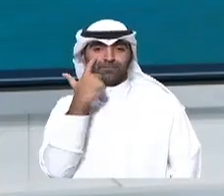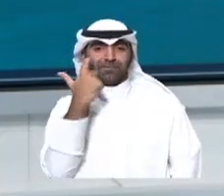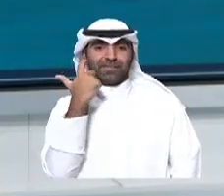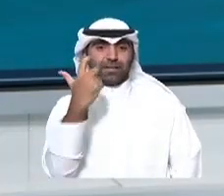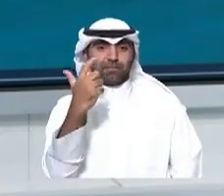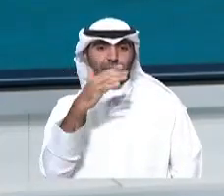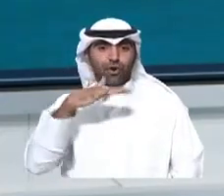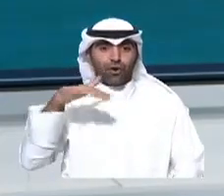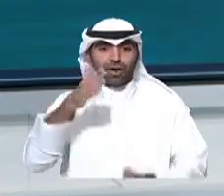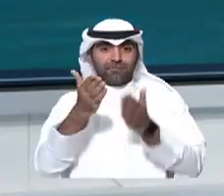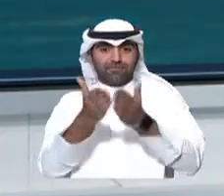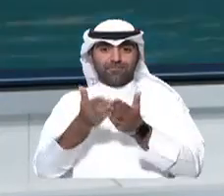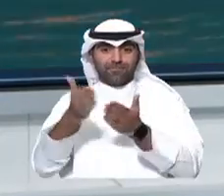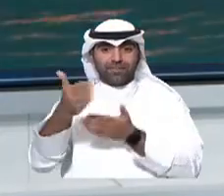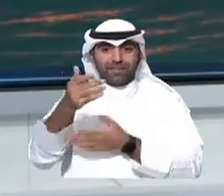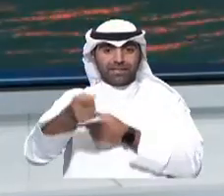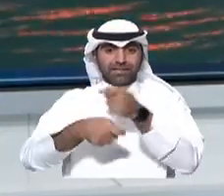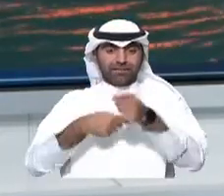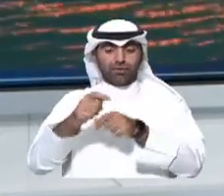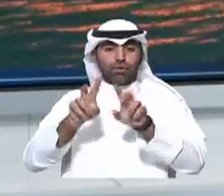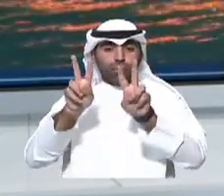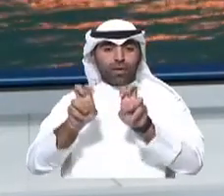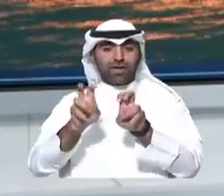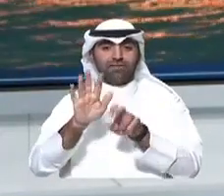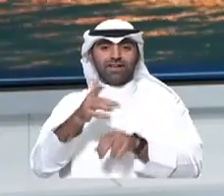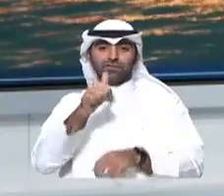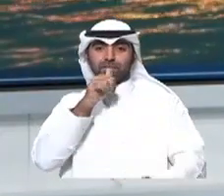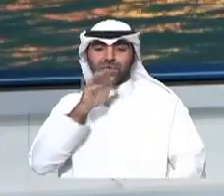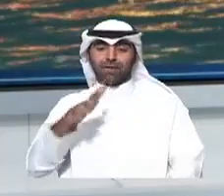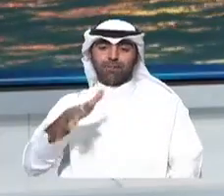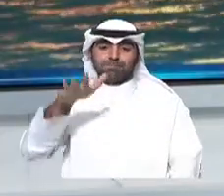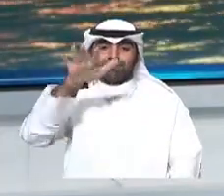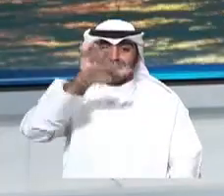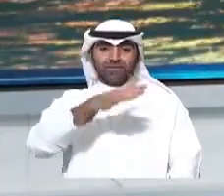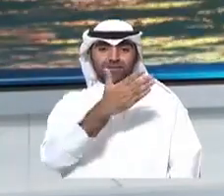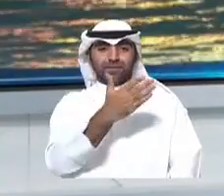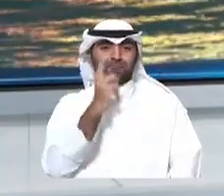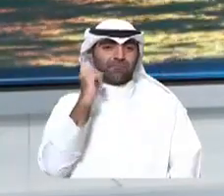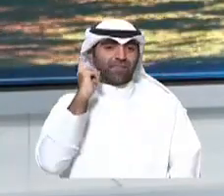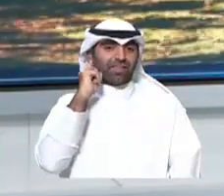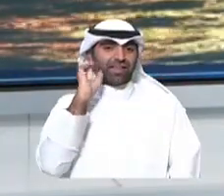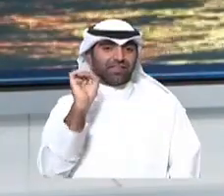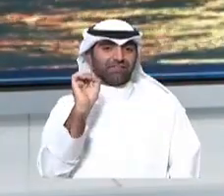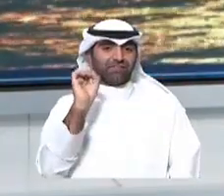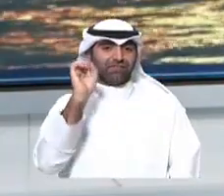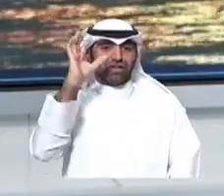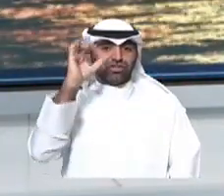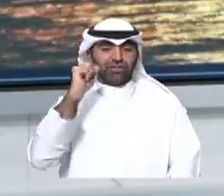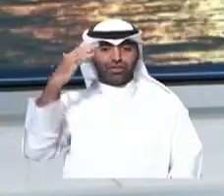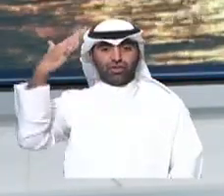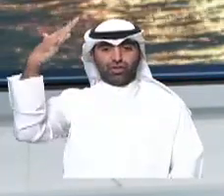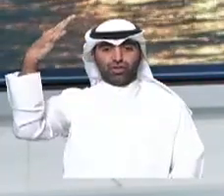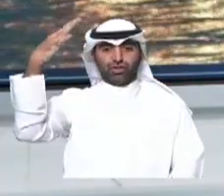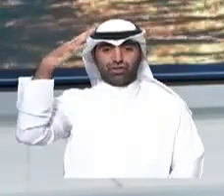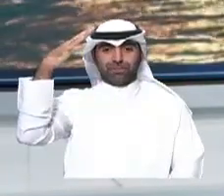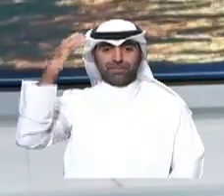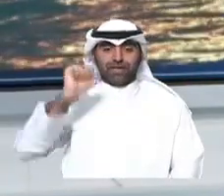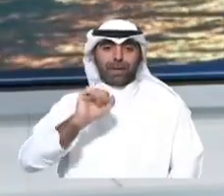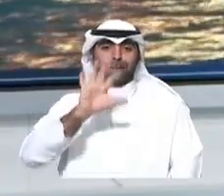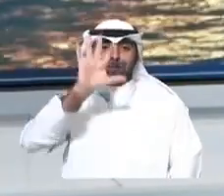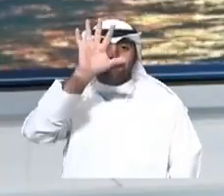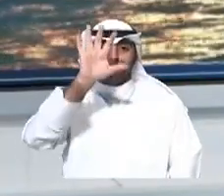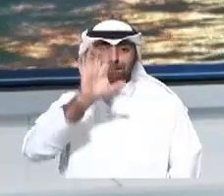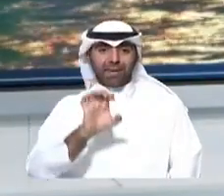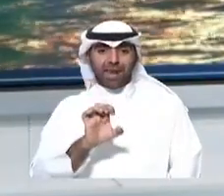بسبب نشاط الرياح الشمالية الغربية. مواقيت الصلاة، موعد أذان الفجر راح يكون الساعة 4:40 دقيقة، موعد